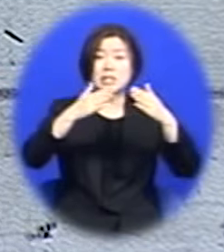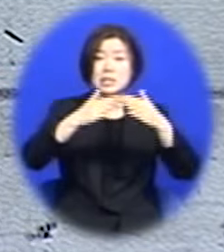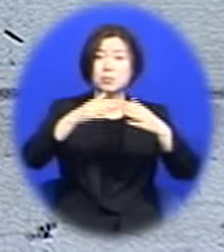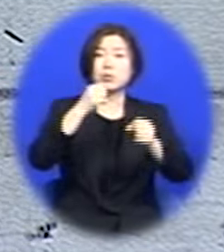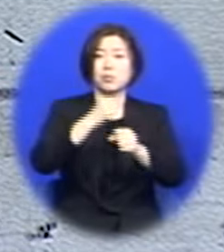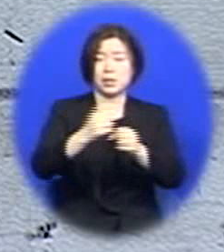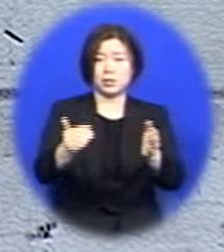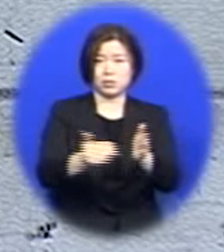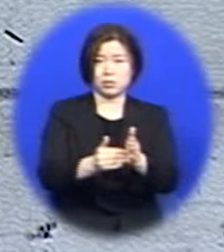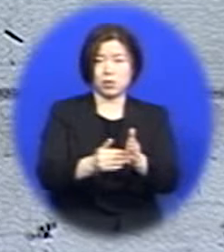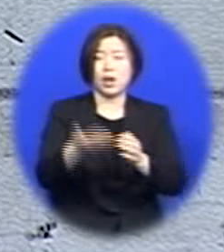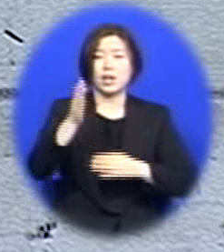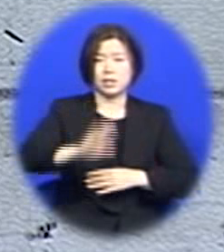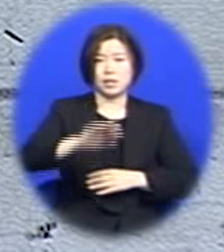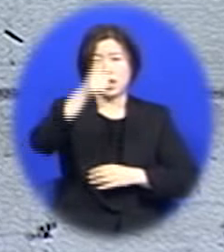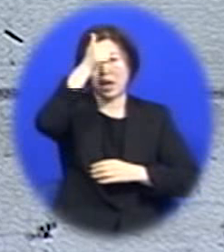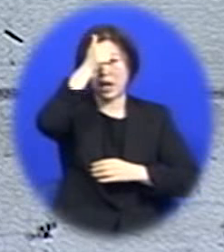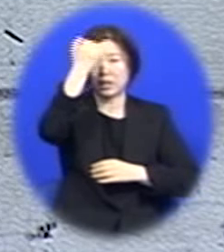그런데 아담과 하와가